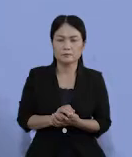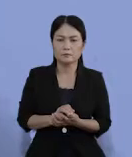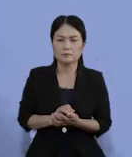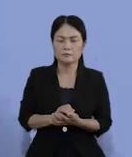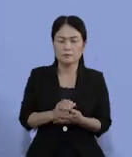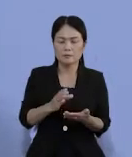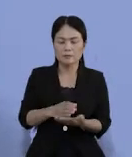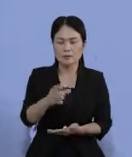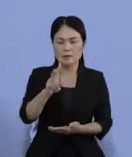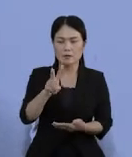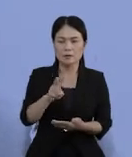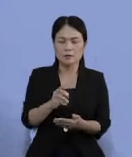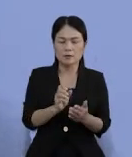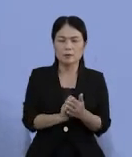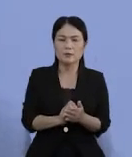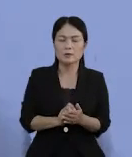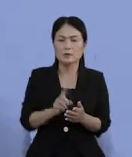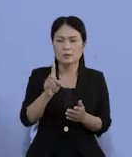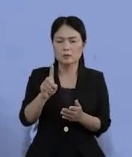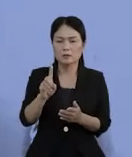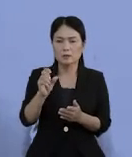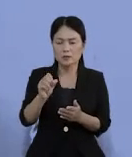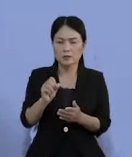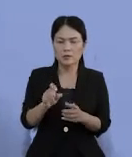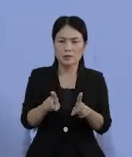cái tí pi này có miên chấm nó mũi lịt này